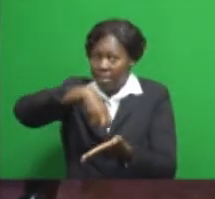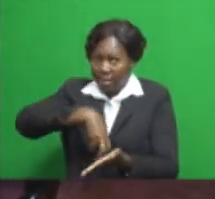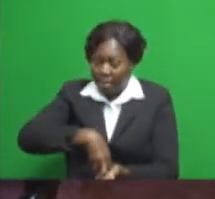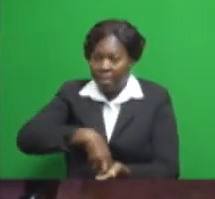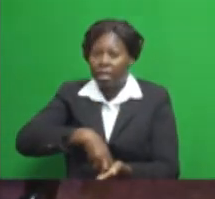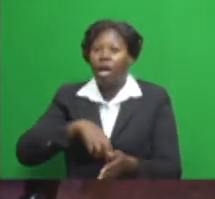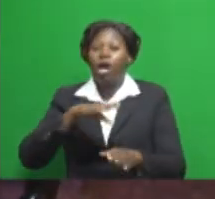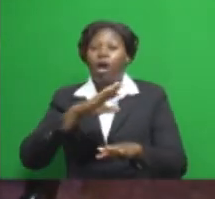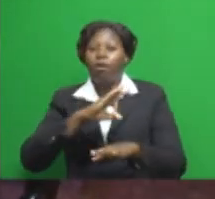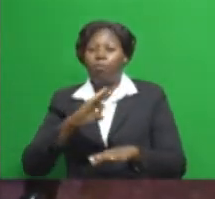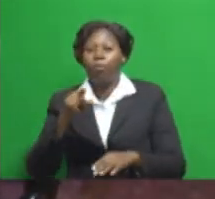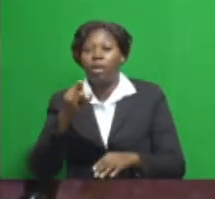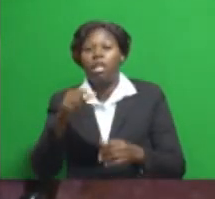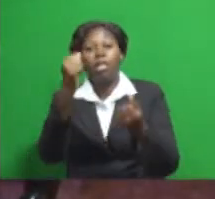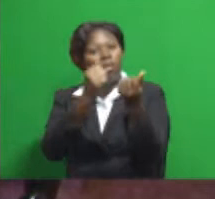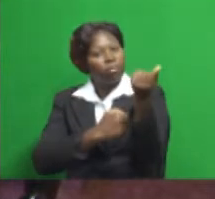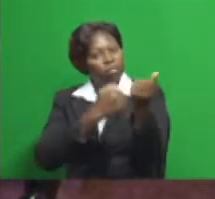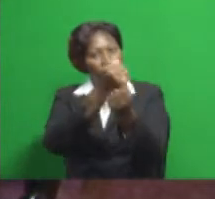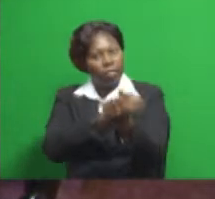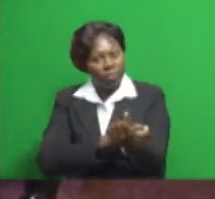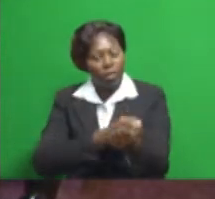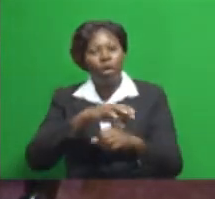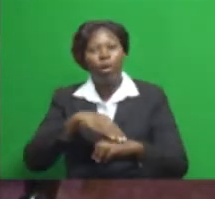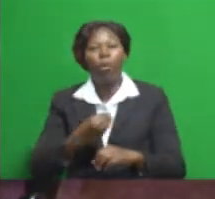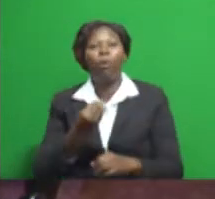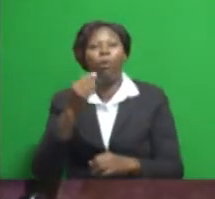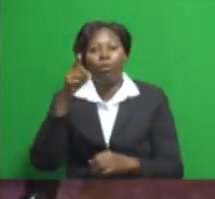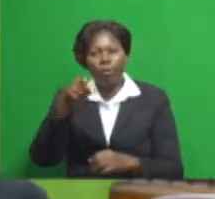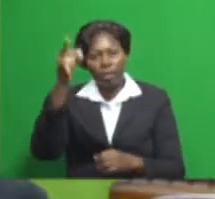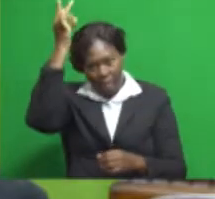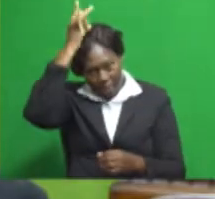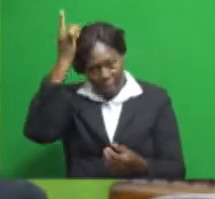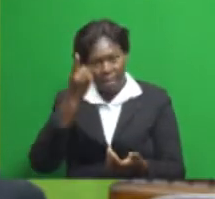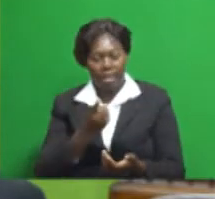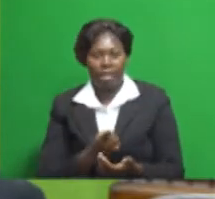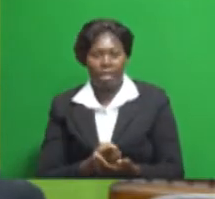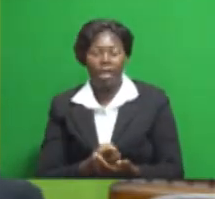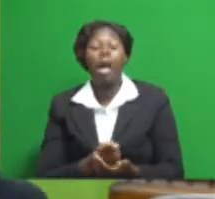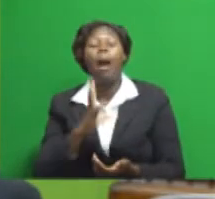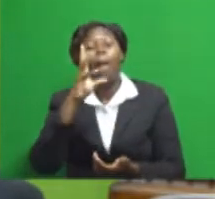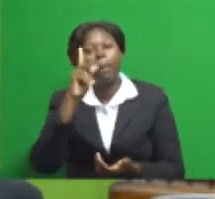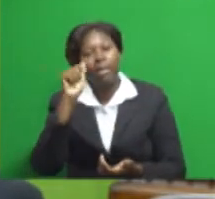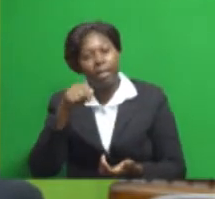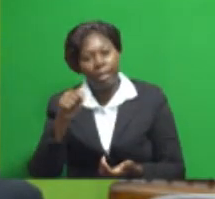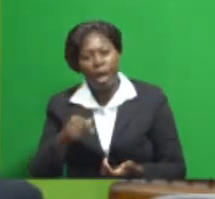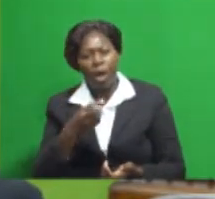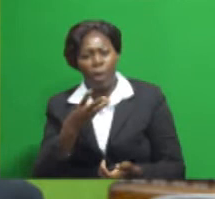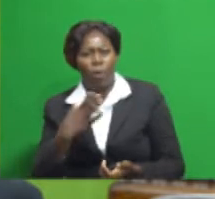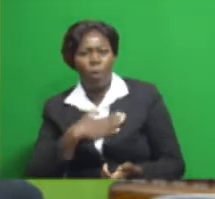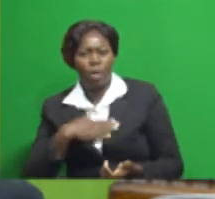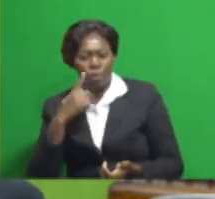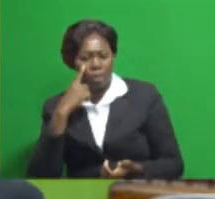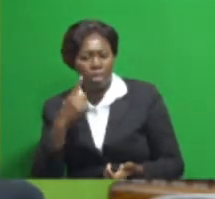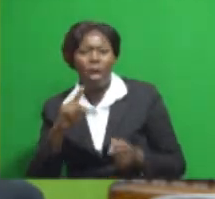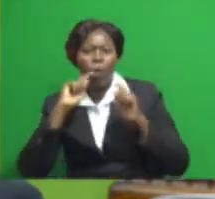manyanyaita mwara akaita sei mwamunofunga kuti anga kukundisei pamoto. Saka ndopataudo kuti muchiverenga pana Daniel